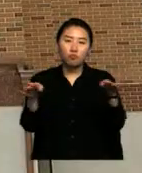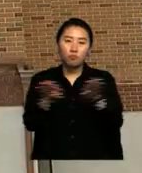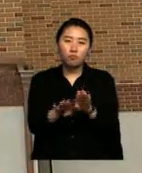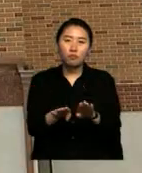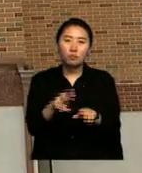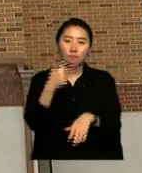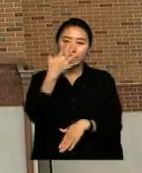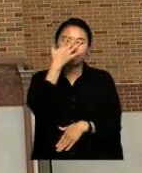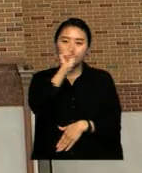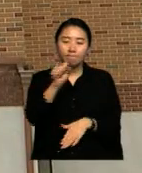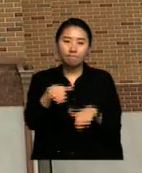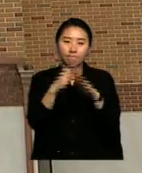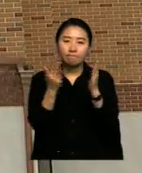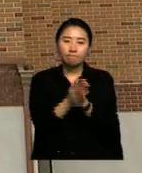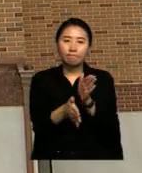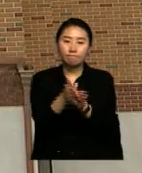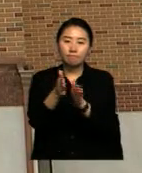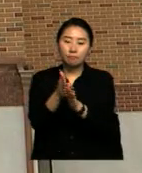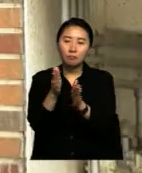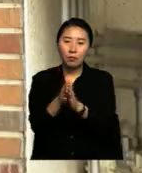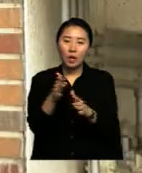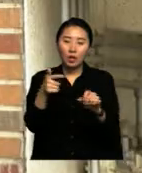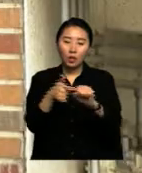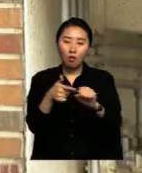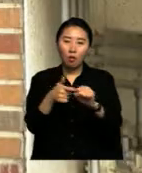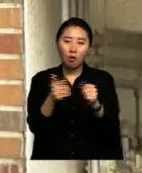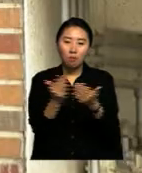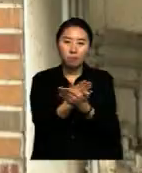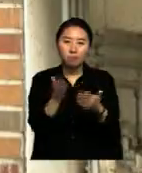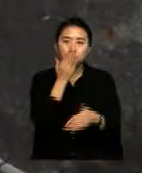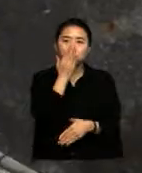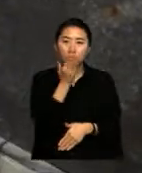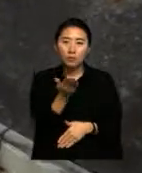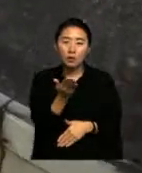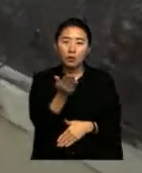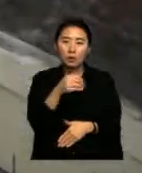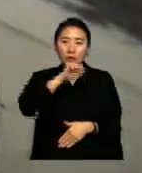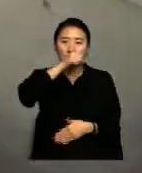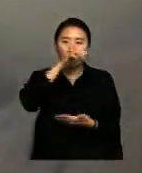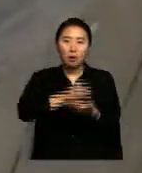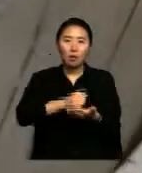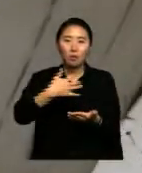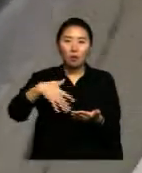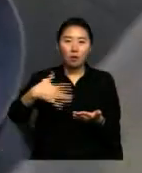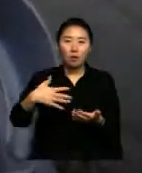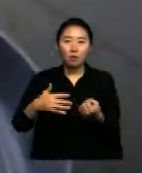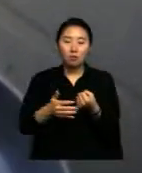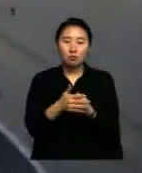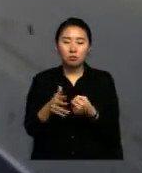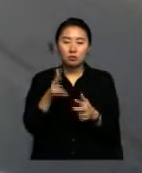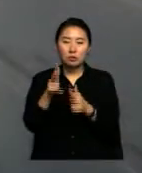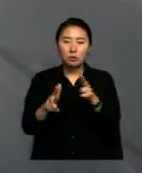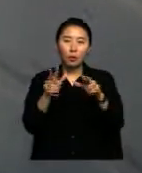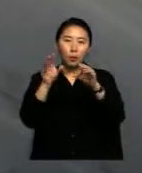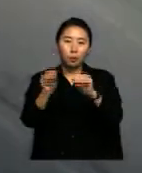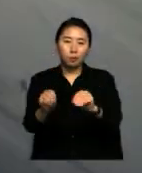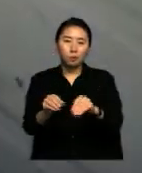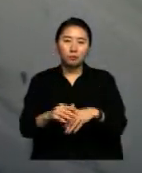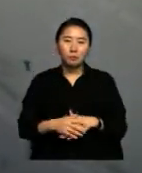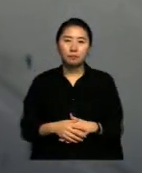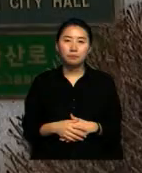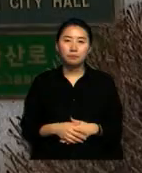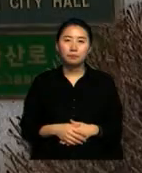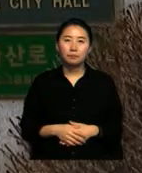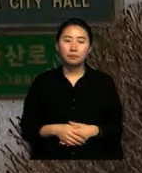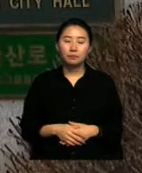7억 원이면 시 전 지역에 도시가스를 공급할 수 있는데 예산이 확보되지 않았다며 사업을 올해로